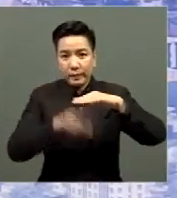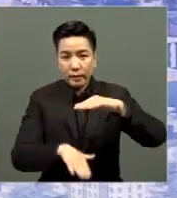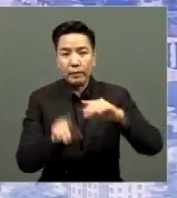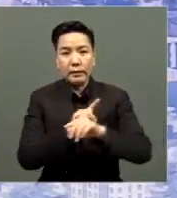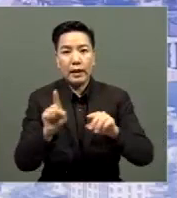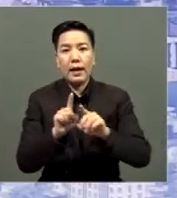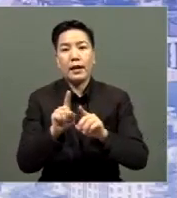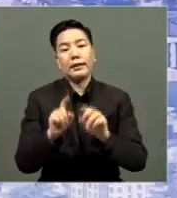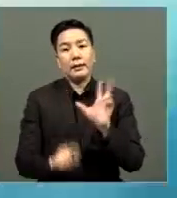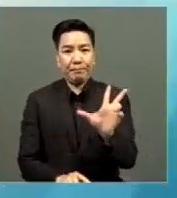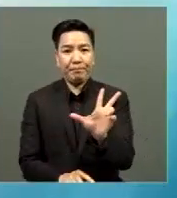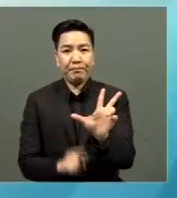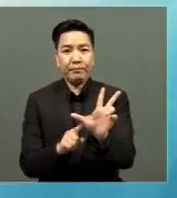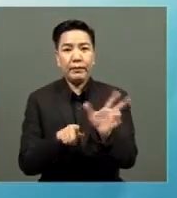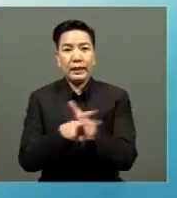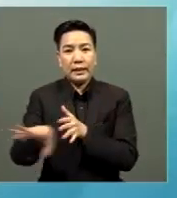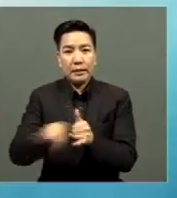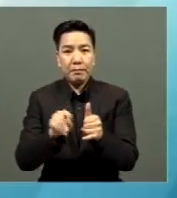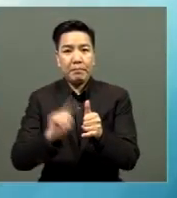ถ้าผู้ป่วยใหม่วันนี้ยังเลขหลักเดียวอยู่ครับแต่เป็นเลข3